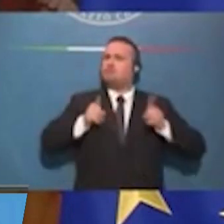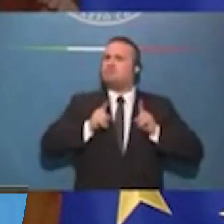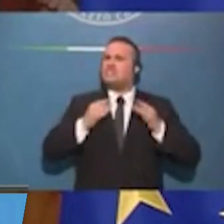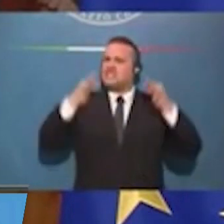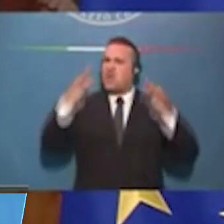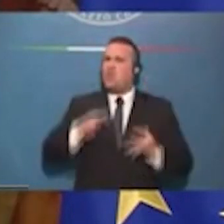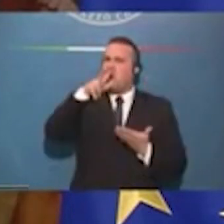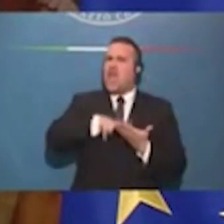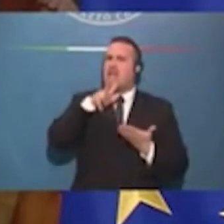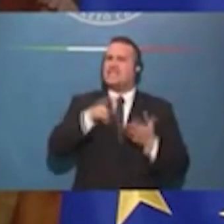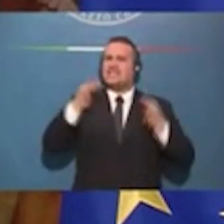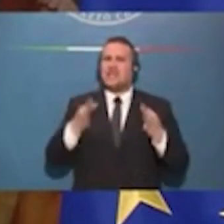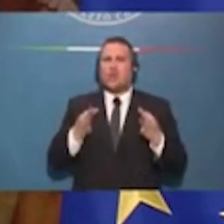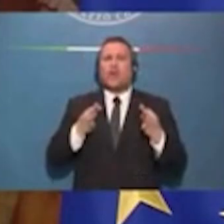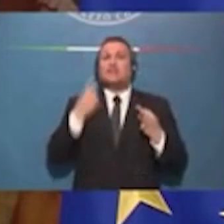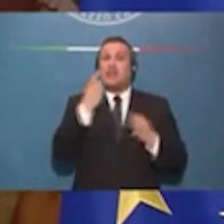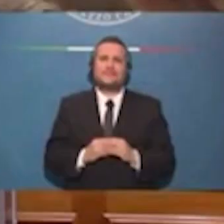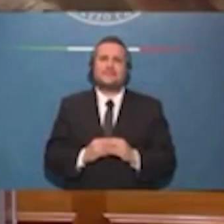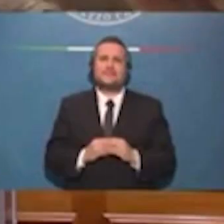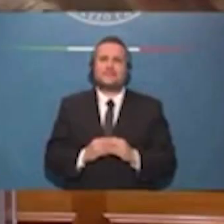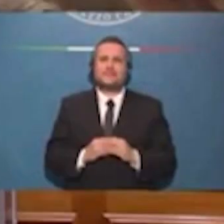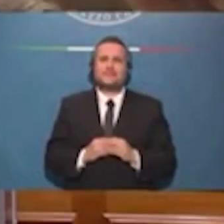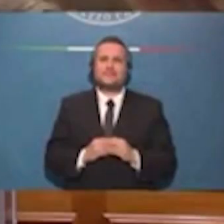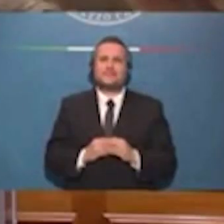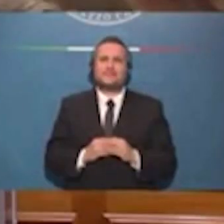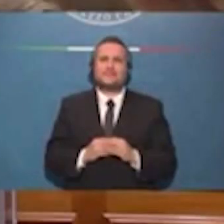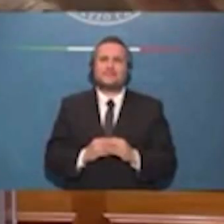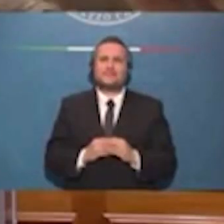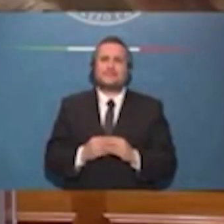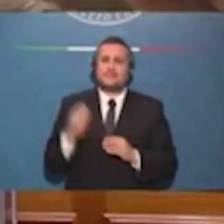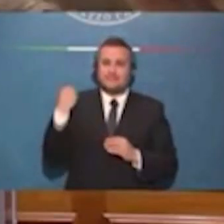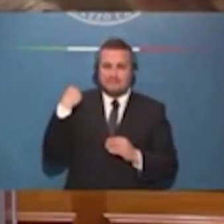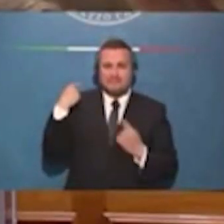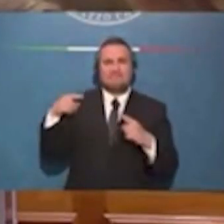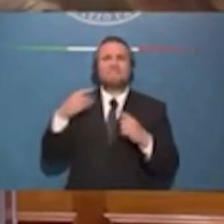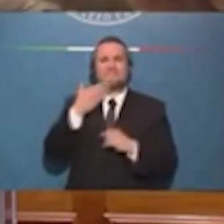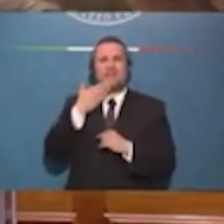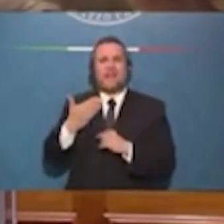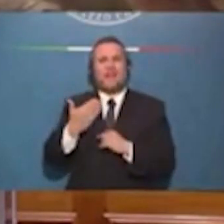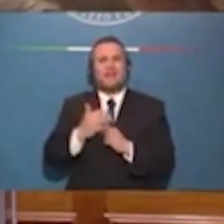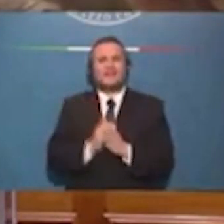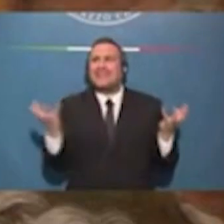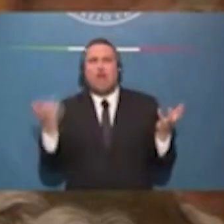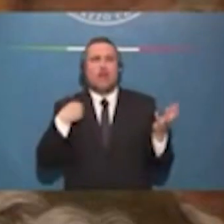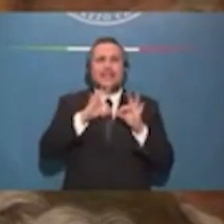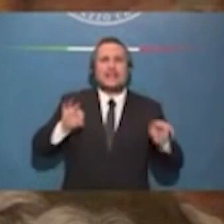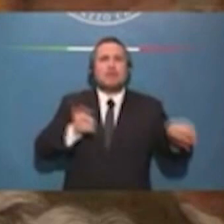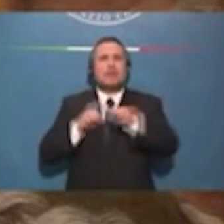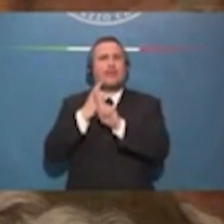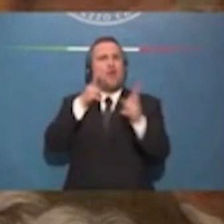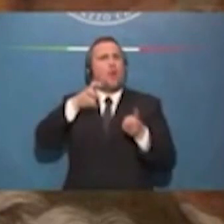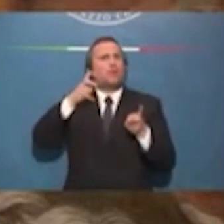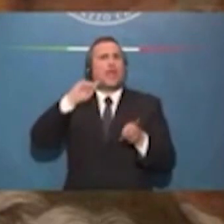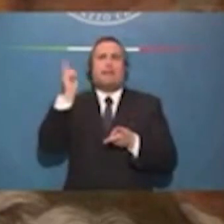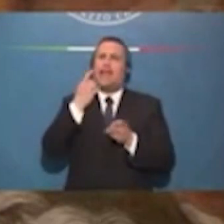membership in the North Atlantic Alliance. Sostegno che dal governo italiano arriva forte e convincente nei confronti di